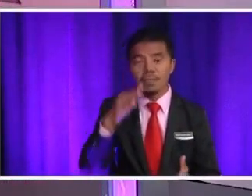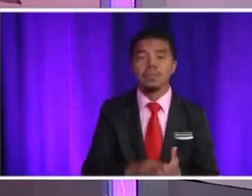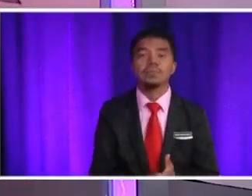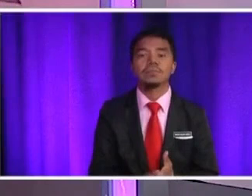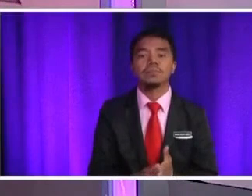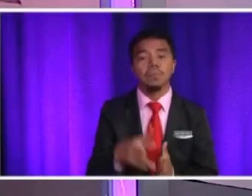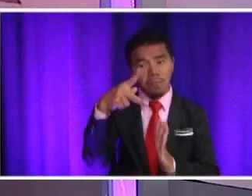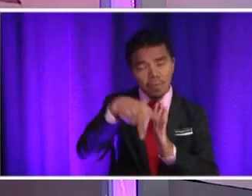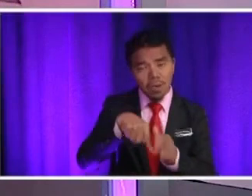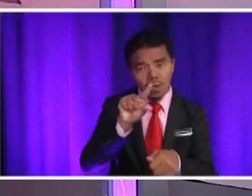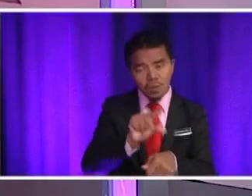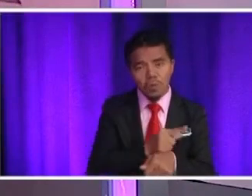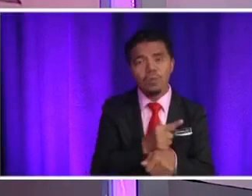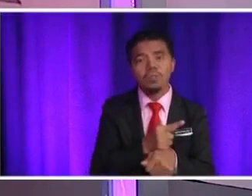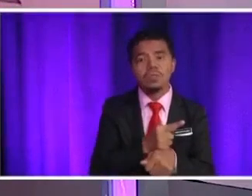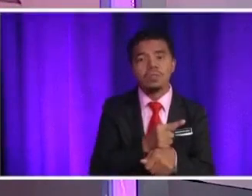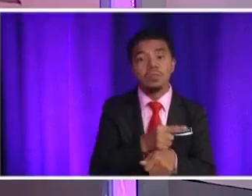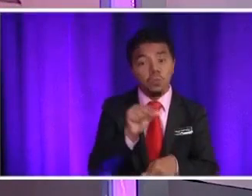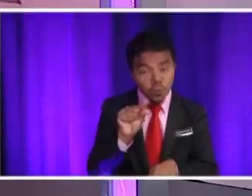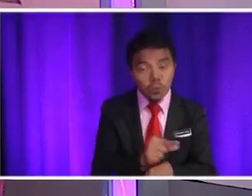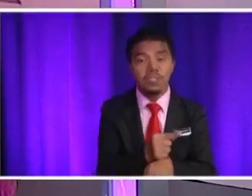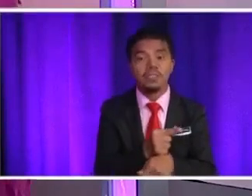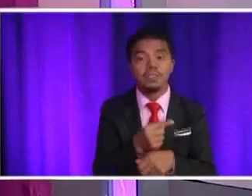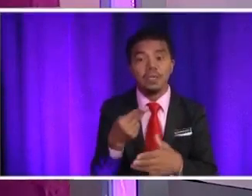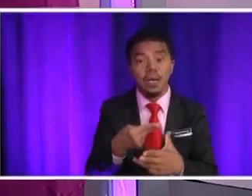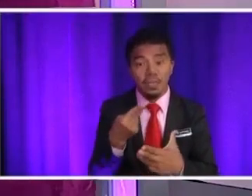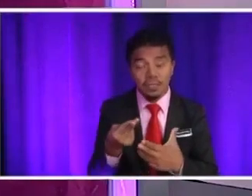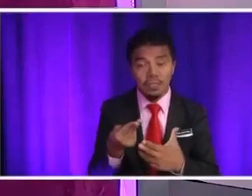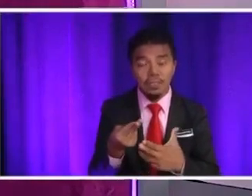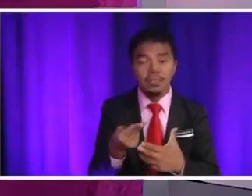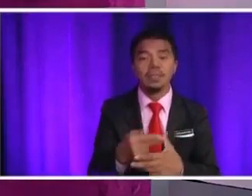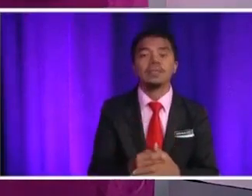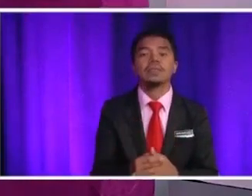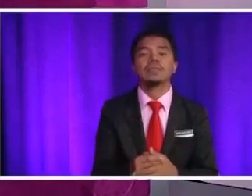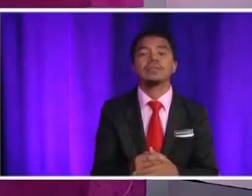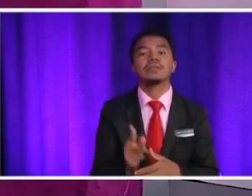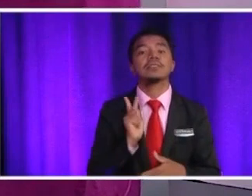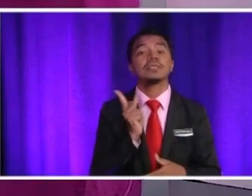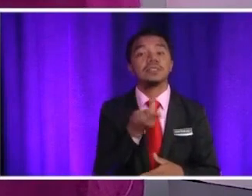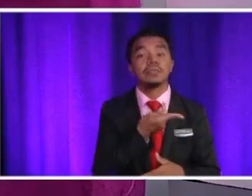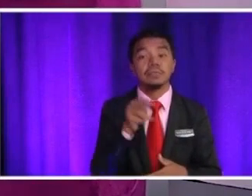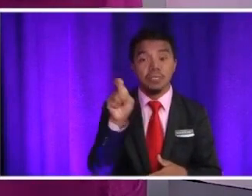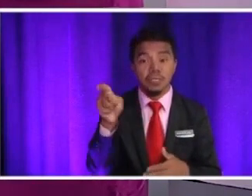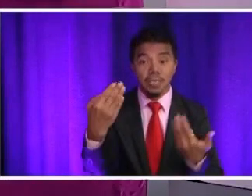menggunakan hasil produk kita, jadi kita perlu ada